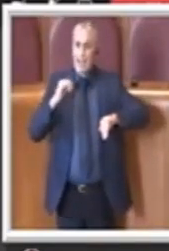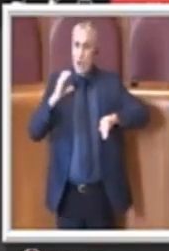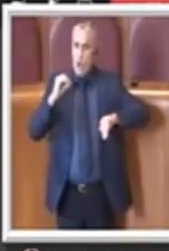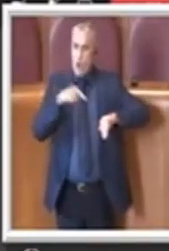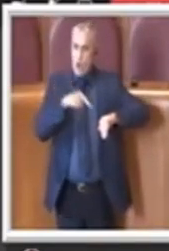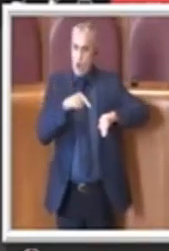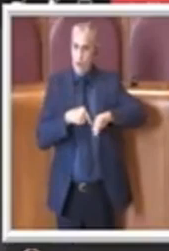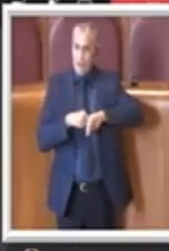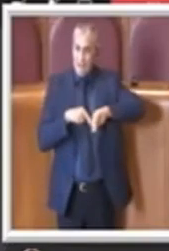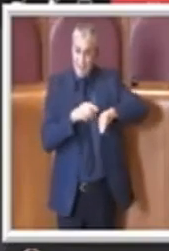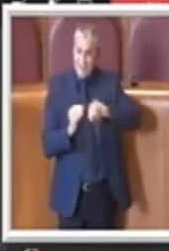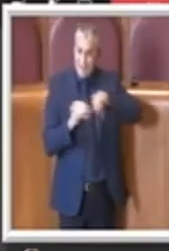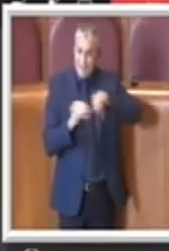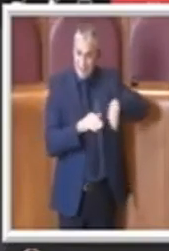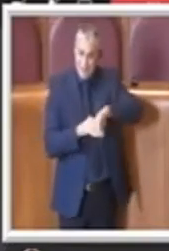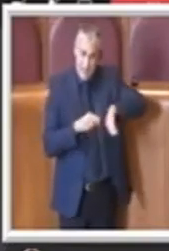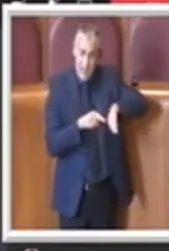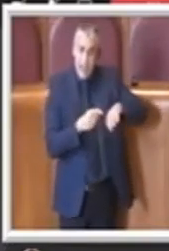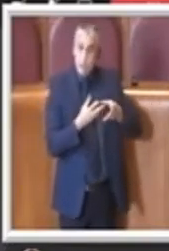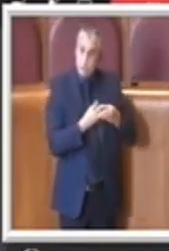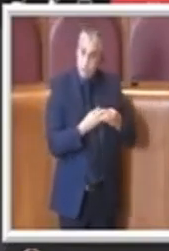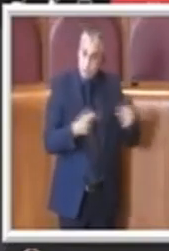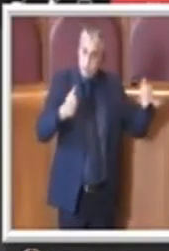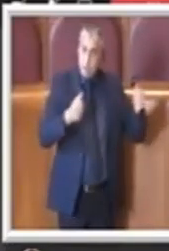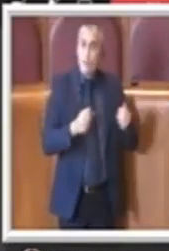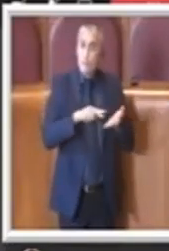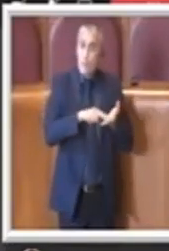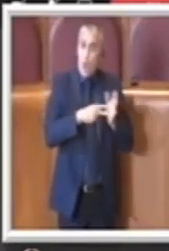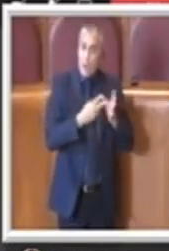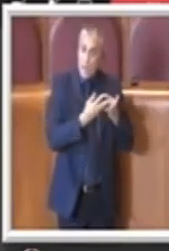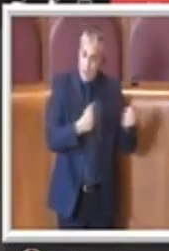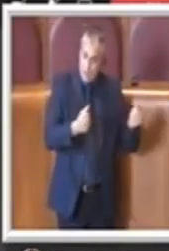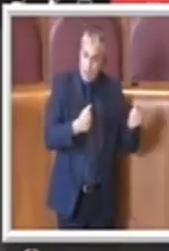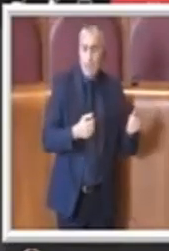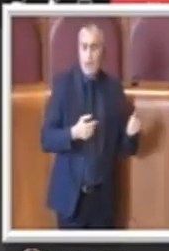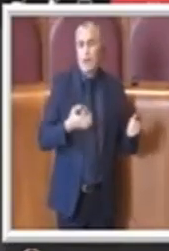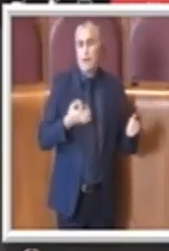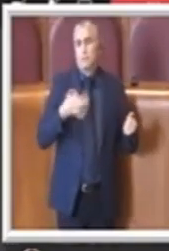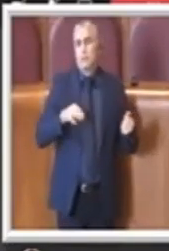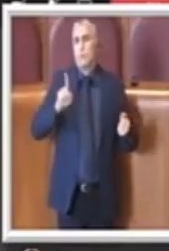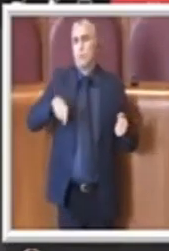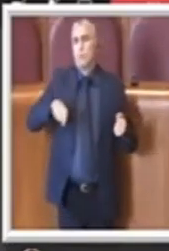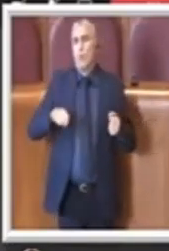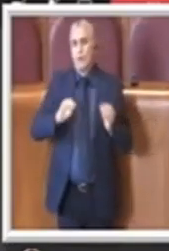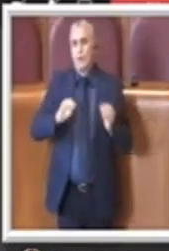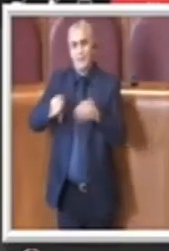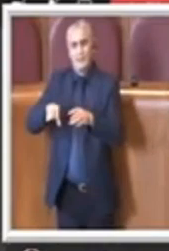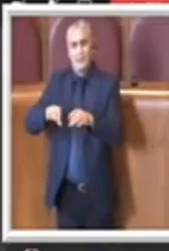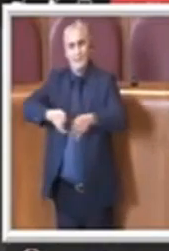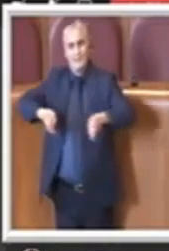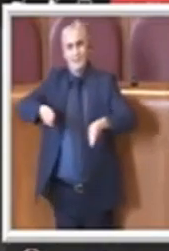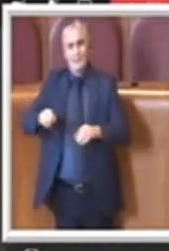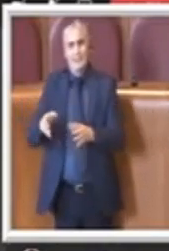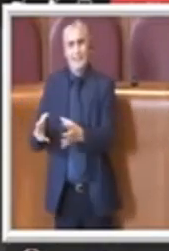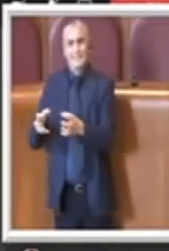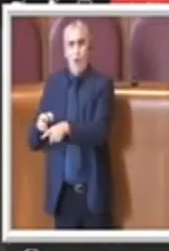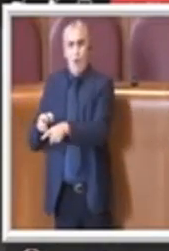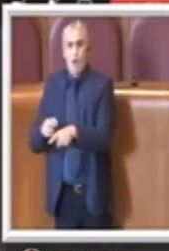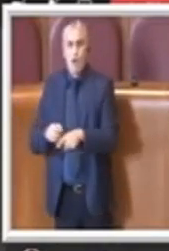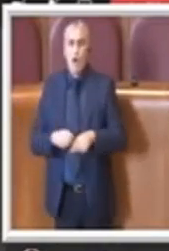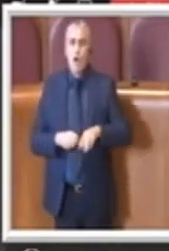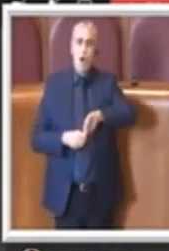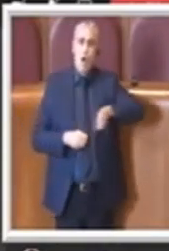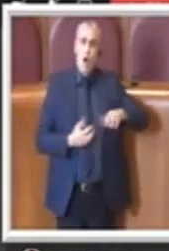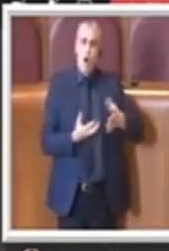in buona parte si risolve il problema anche del del secco perché la vicinanza dell'organico al secco